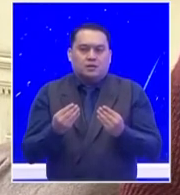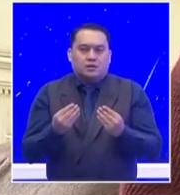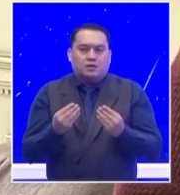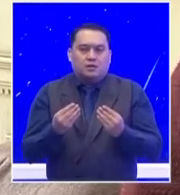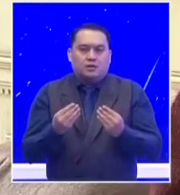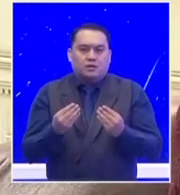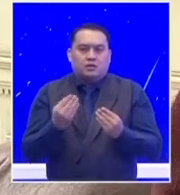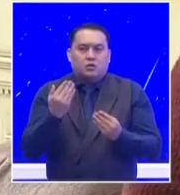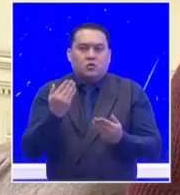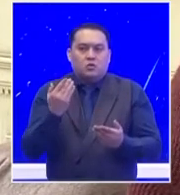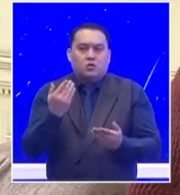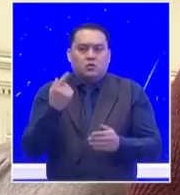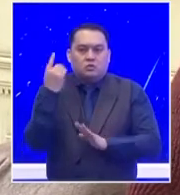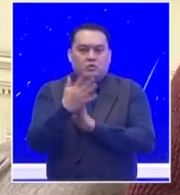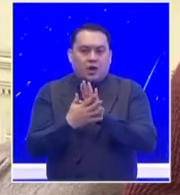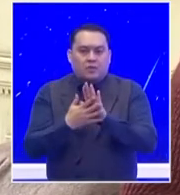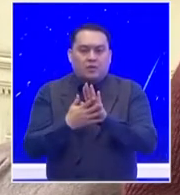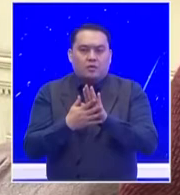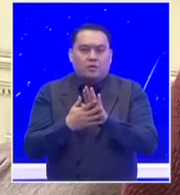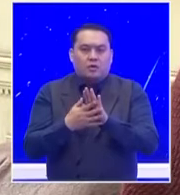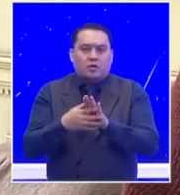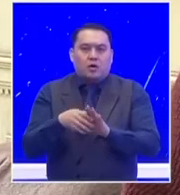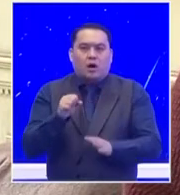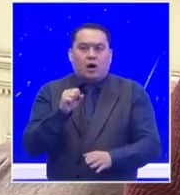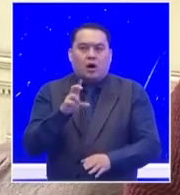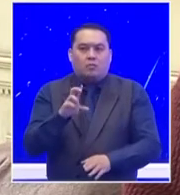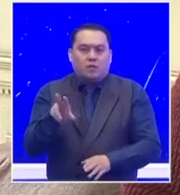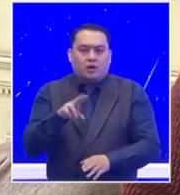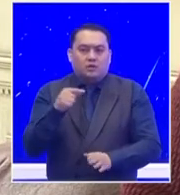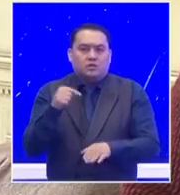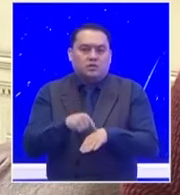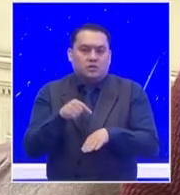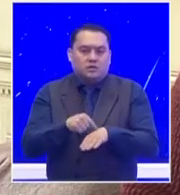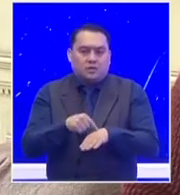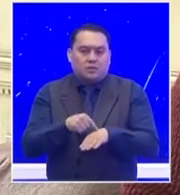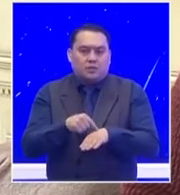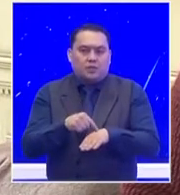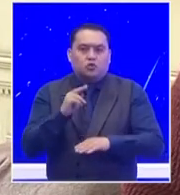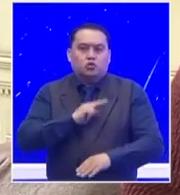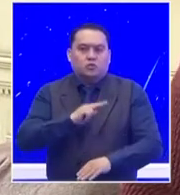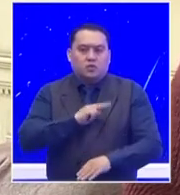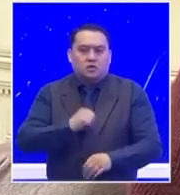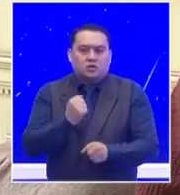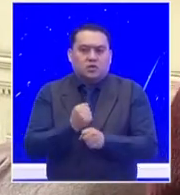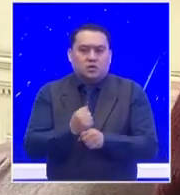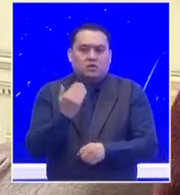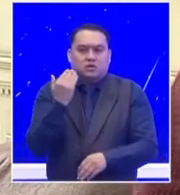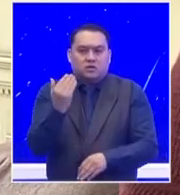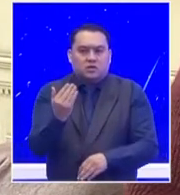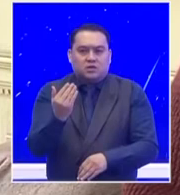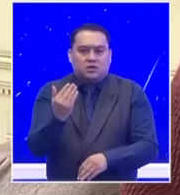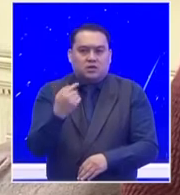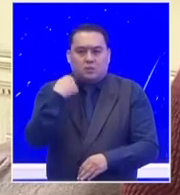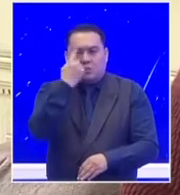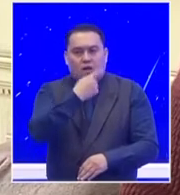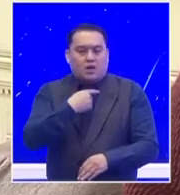Егер де сіздер өздеріңіз түсініп, өздеріңіз осы абай екенімді сезінсем деген ниетпен жұмыс жасасаңыздар, онда сіздердің